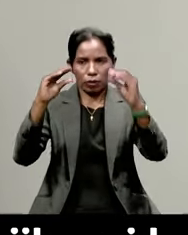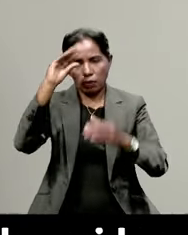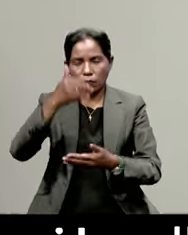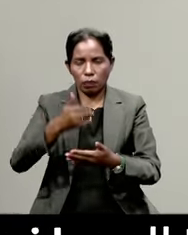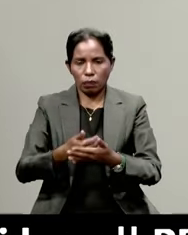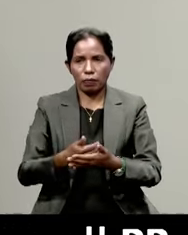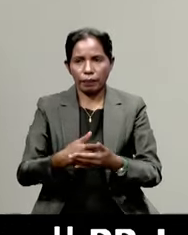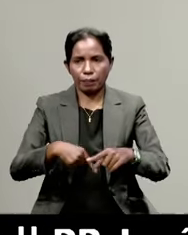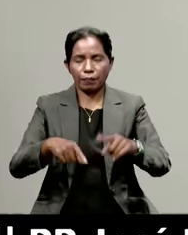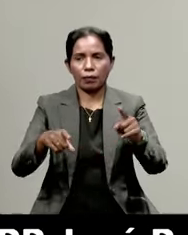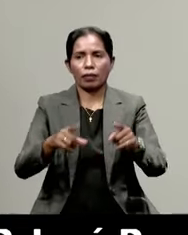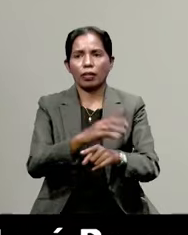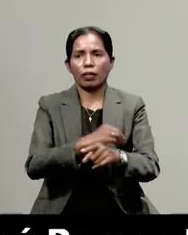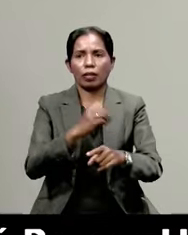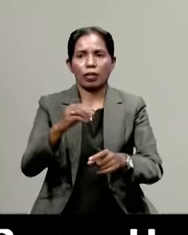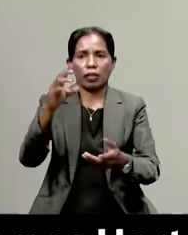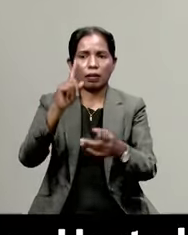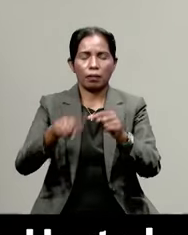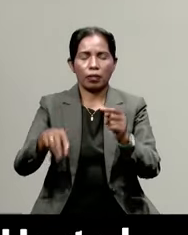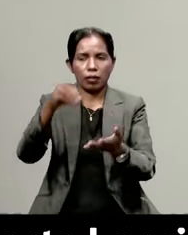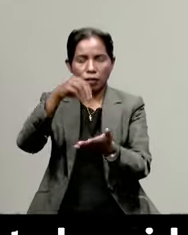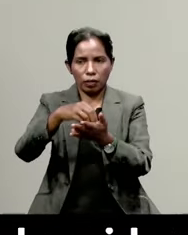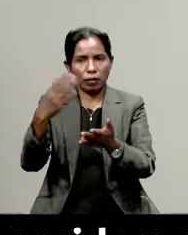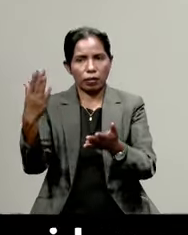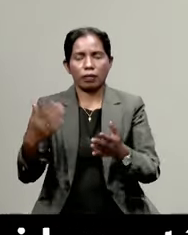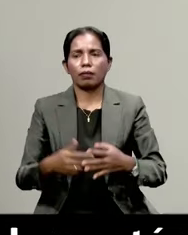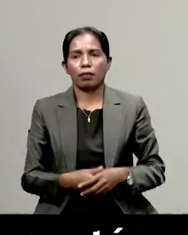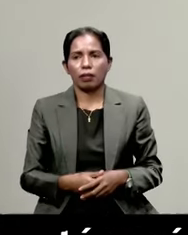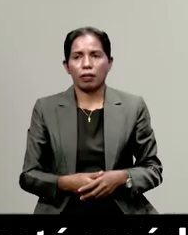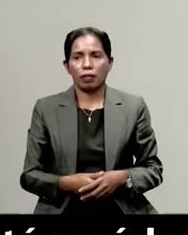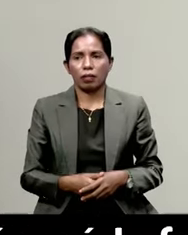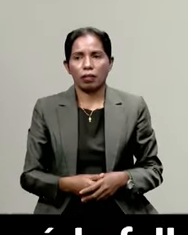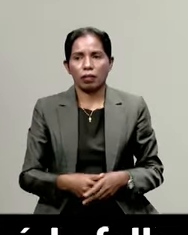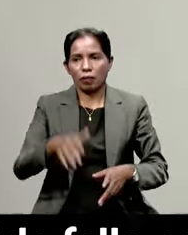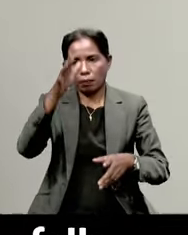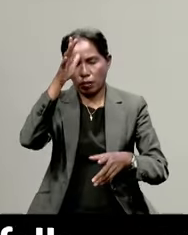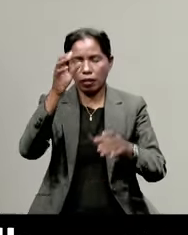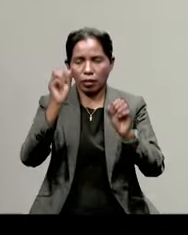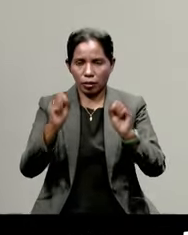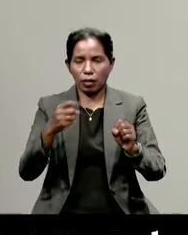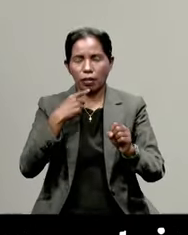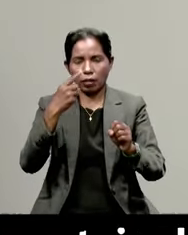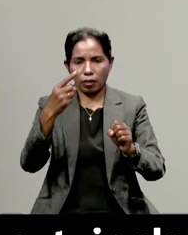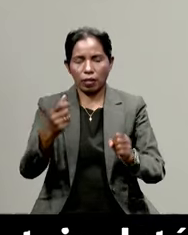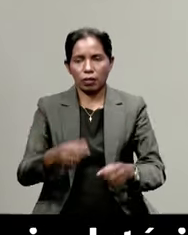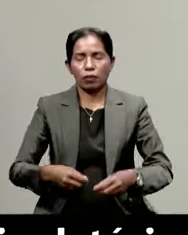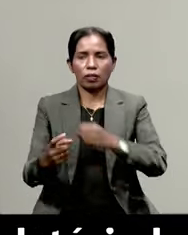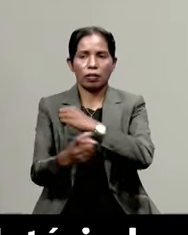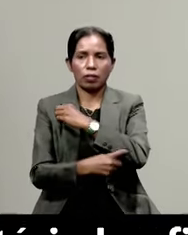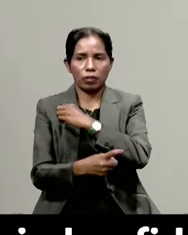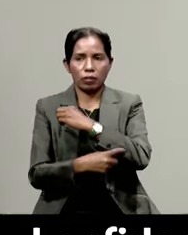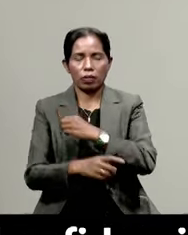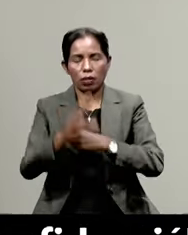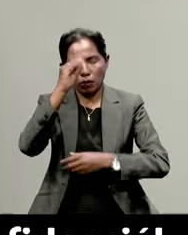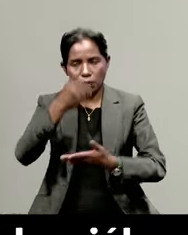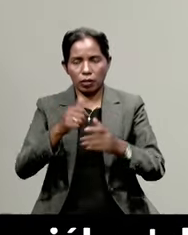be aru ka dia la ber tau be tau nafati ama ne ia obrigação para tu po be san sa rumo para o ano